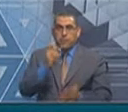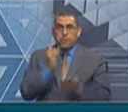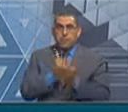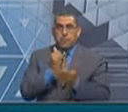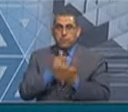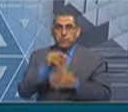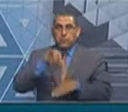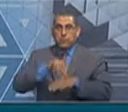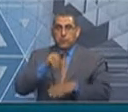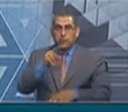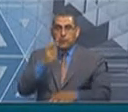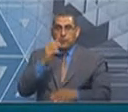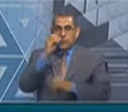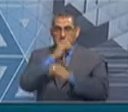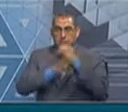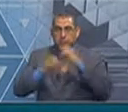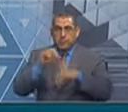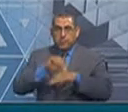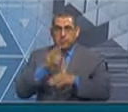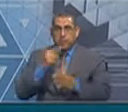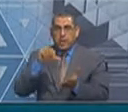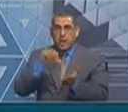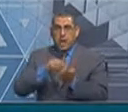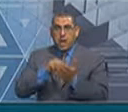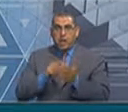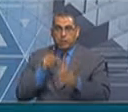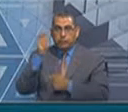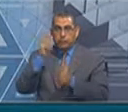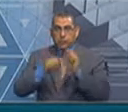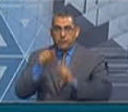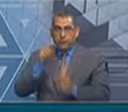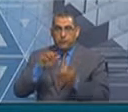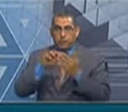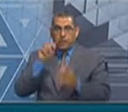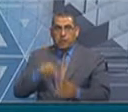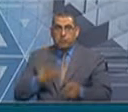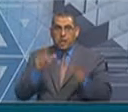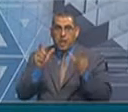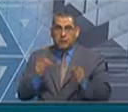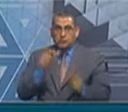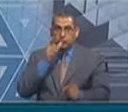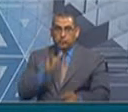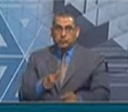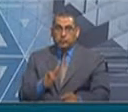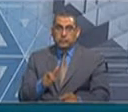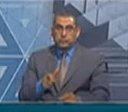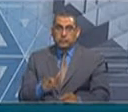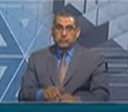وكيانا شاركوا في البرامج النووية والصاروخية والأسلحة التقليدية الإيرانية.